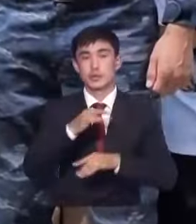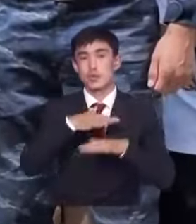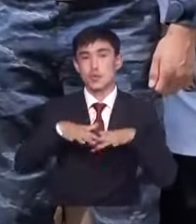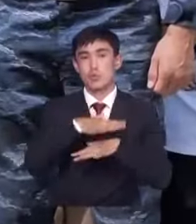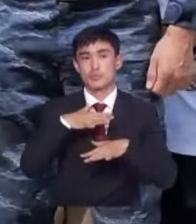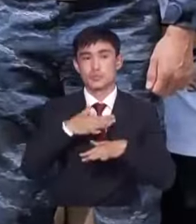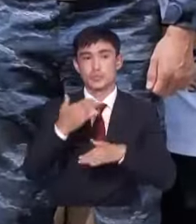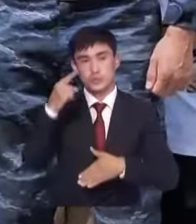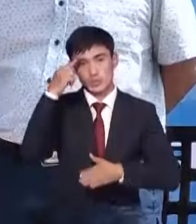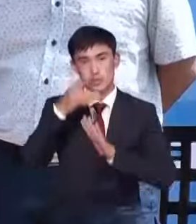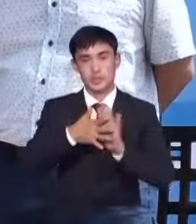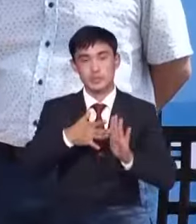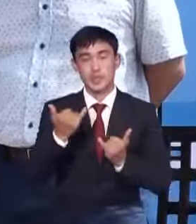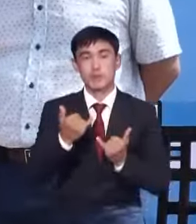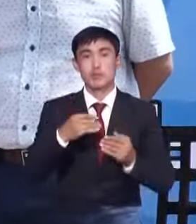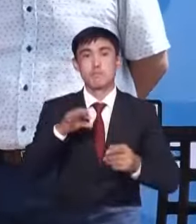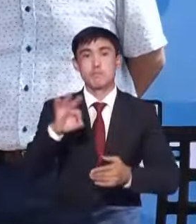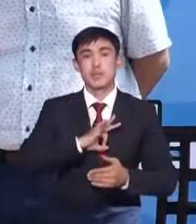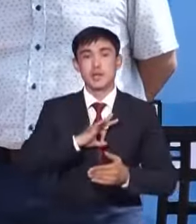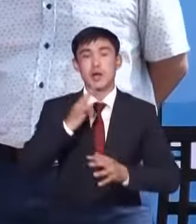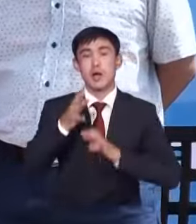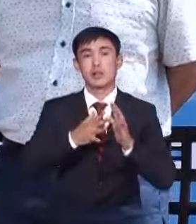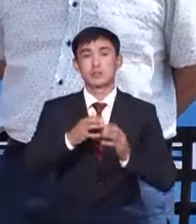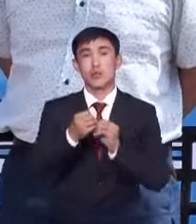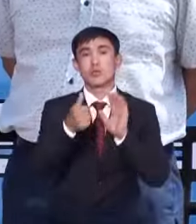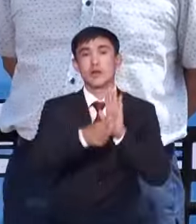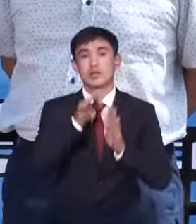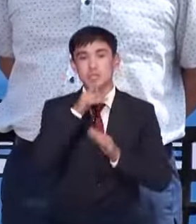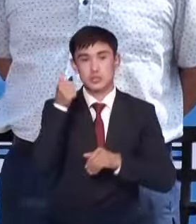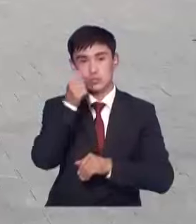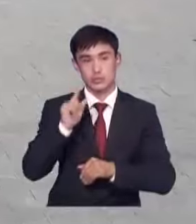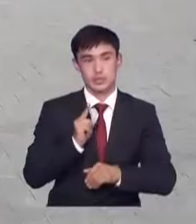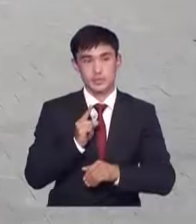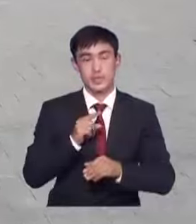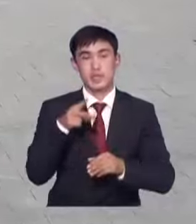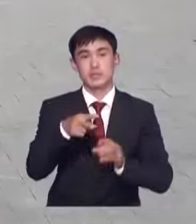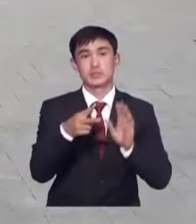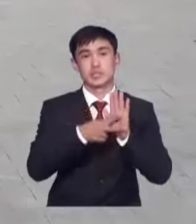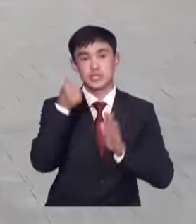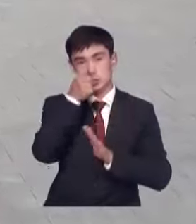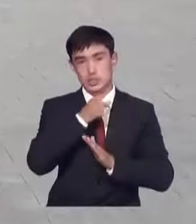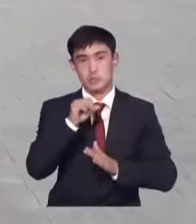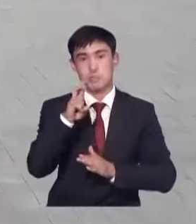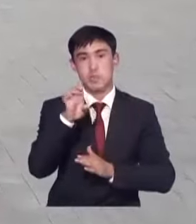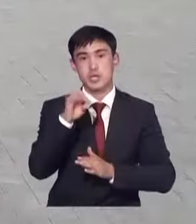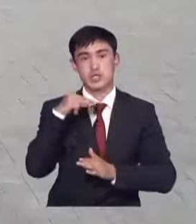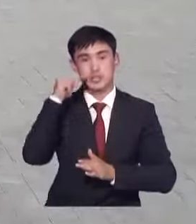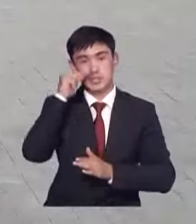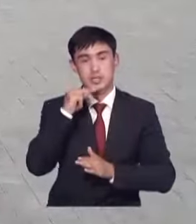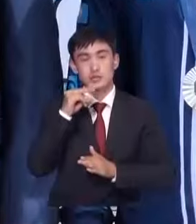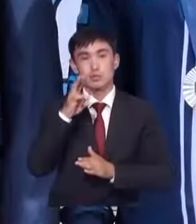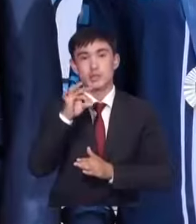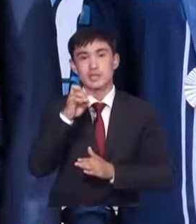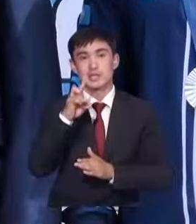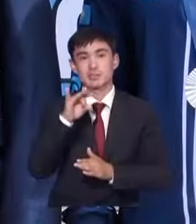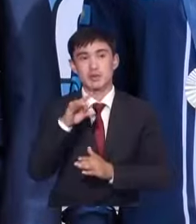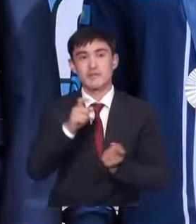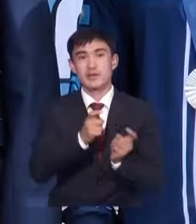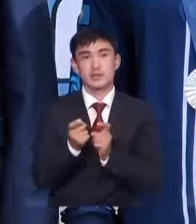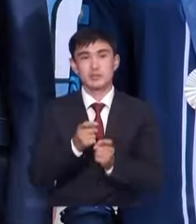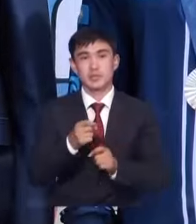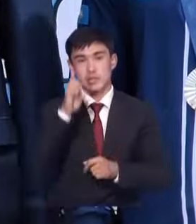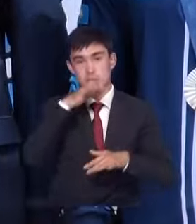қалың. Ол да түсінікті. Өйткені бұл медальді халқымыз 16 жыл бойы күтті. 2008 жылы Бейжің олимпиадасында Нұрбақ Теңізбай грек-рим күресінен